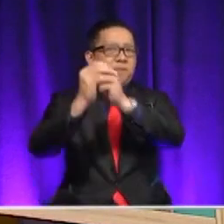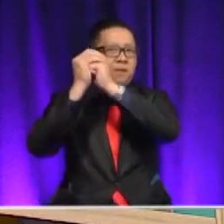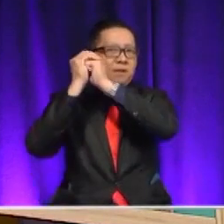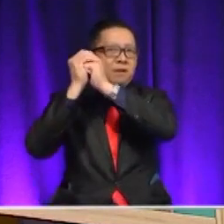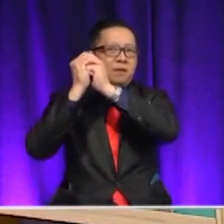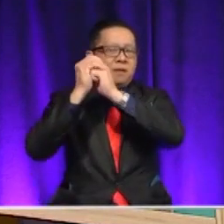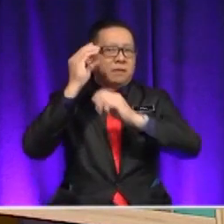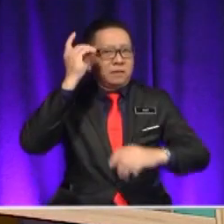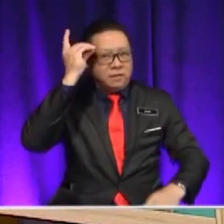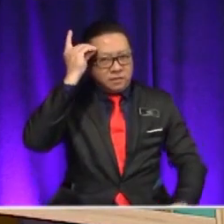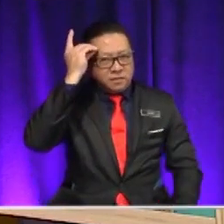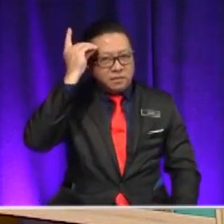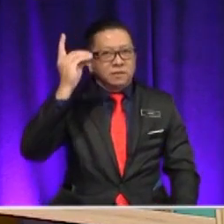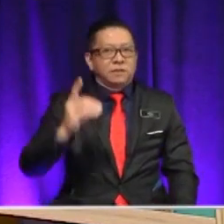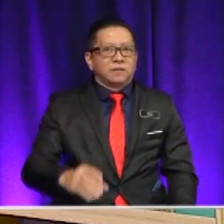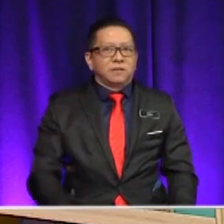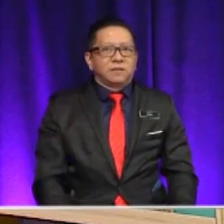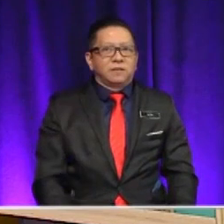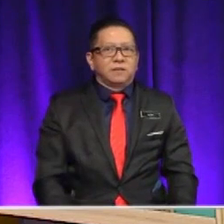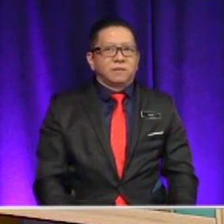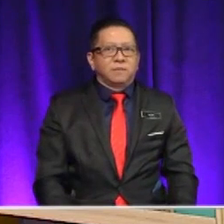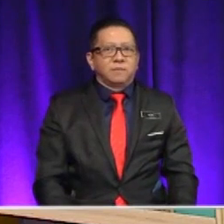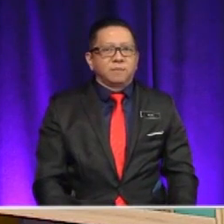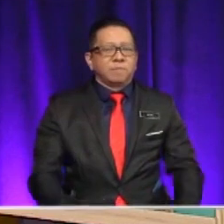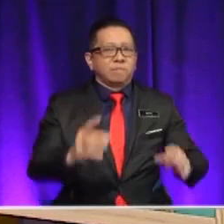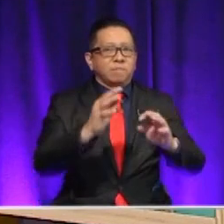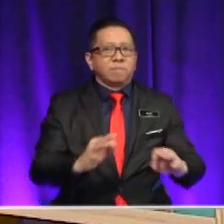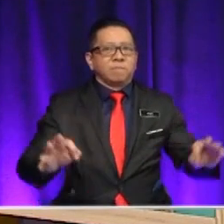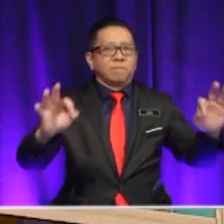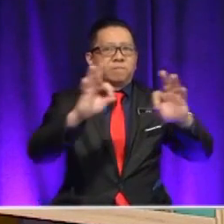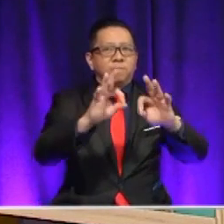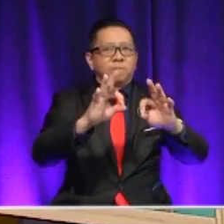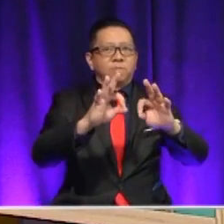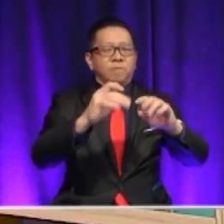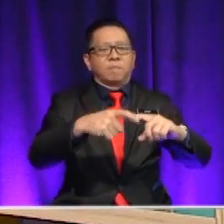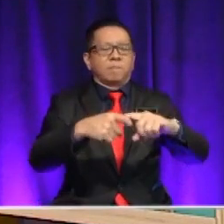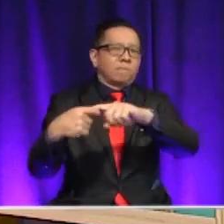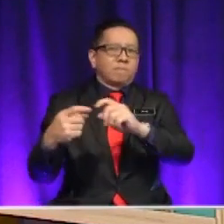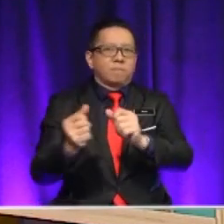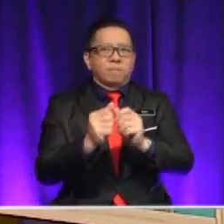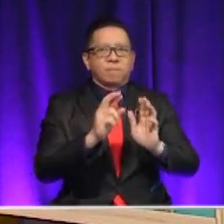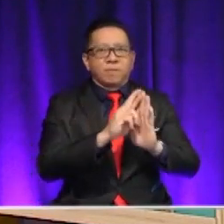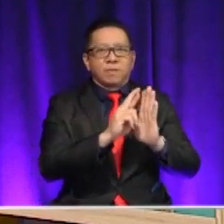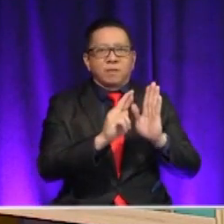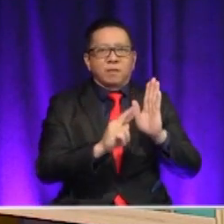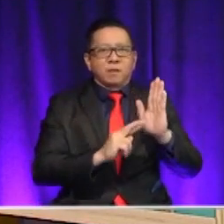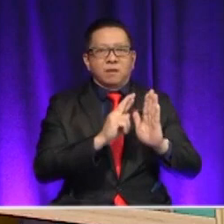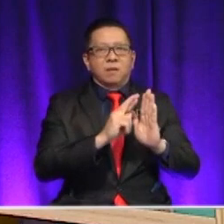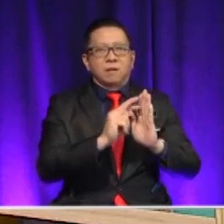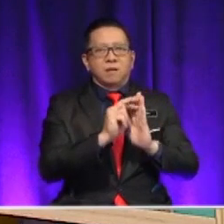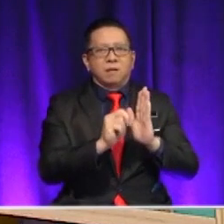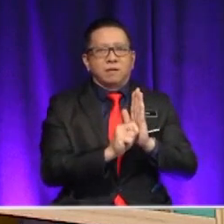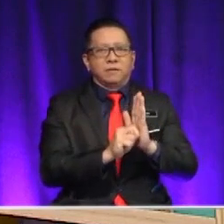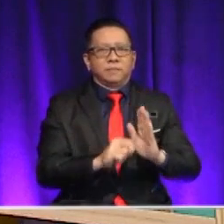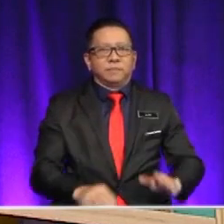Danish dapat membuat perkaitan. Okey, kepentingan tu dikaitkan dengan prinsip dukun negara yang mana. Tahniah Danish. Tahniah Danish.